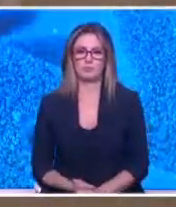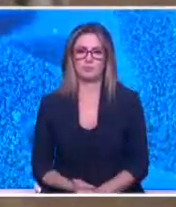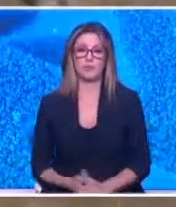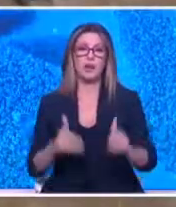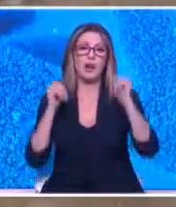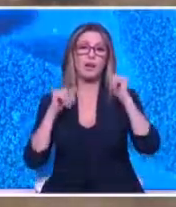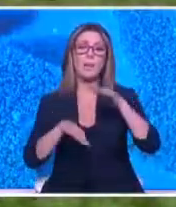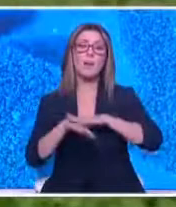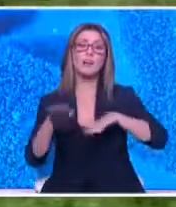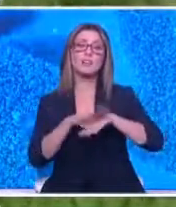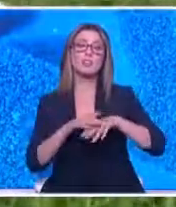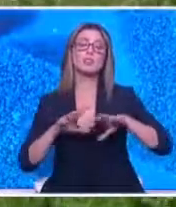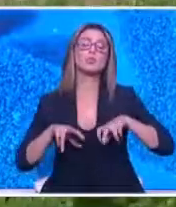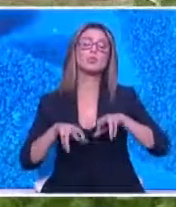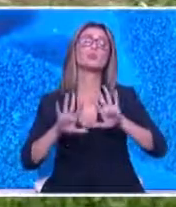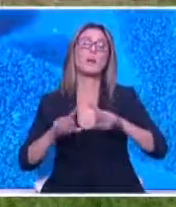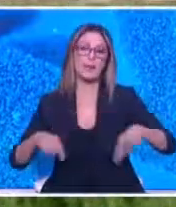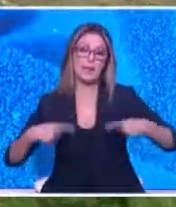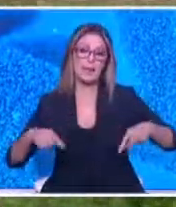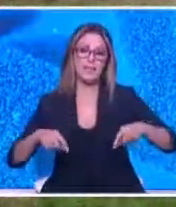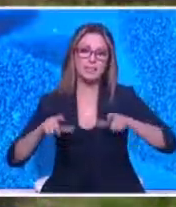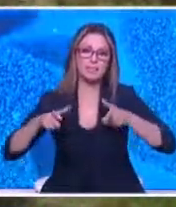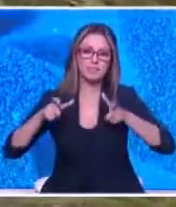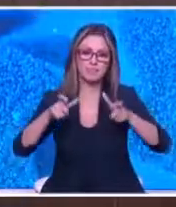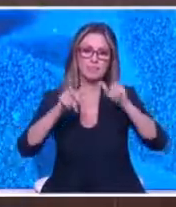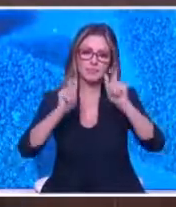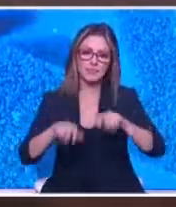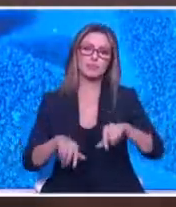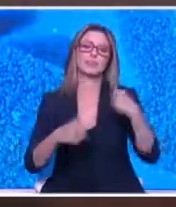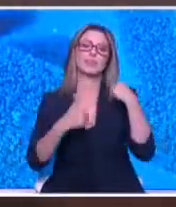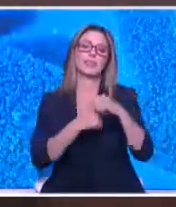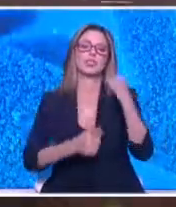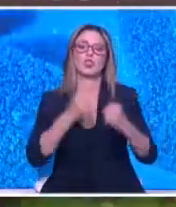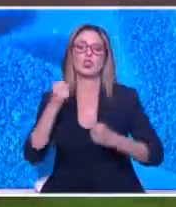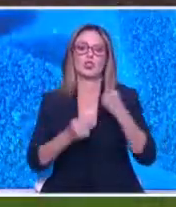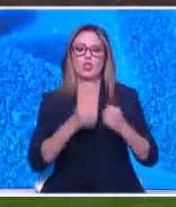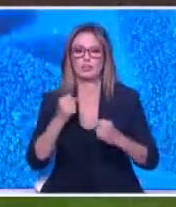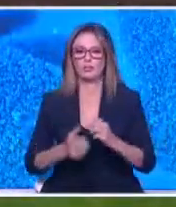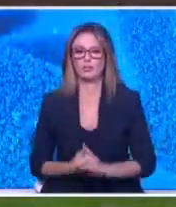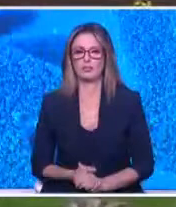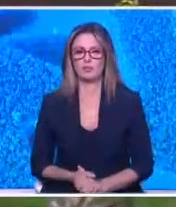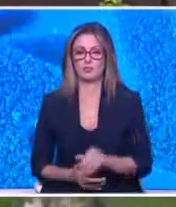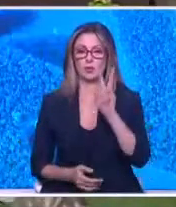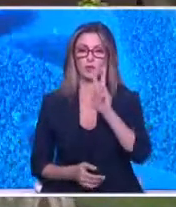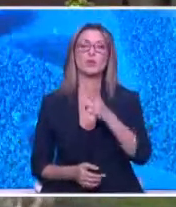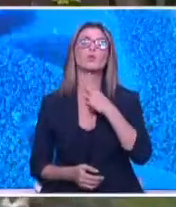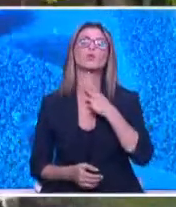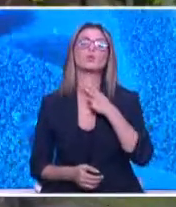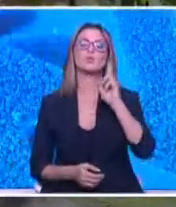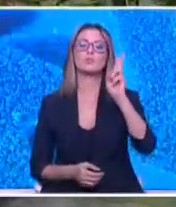Arka bacakları tutmuyor ancak tekerlekli yürüteç sayesinde yeniden koşup oynayabiliyor. Görüntüler